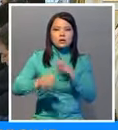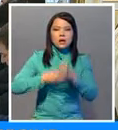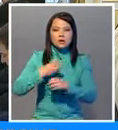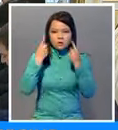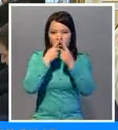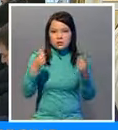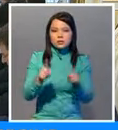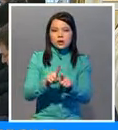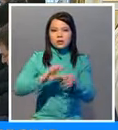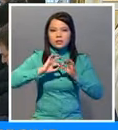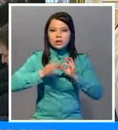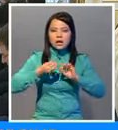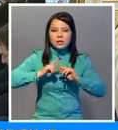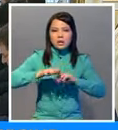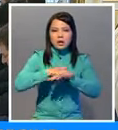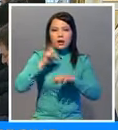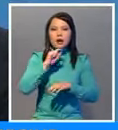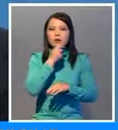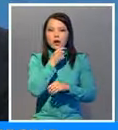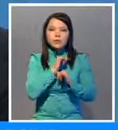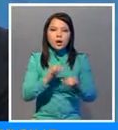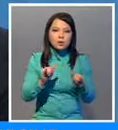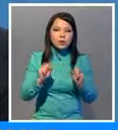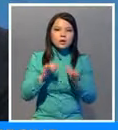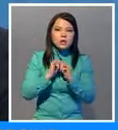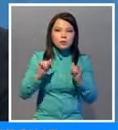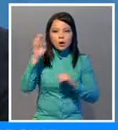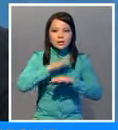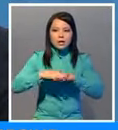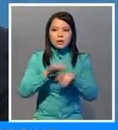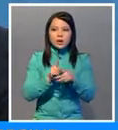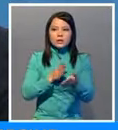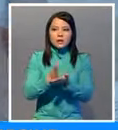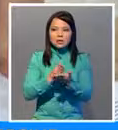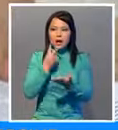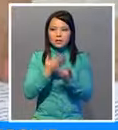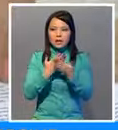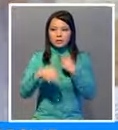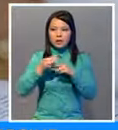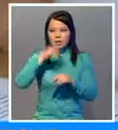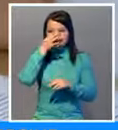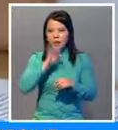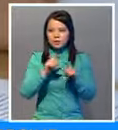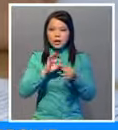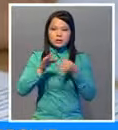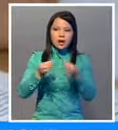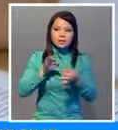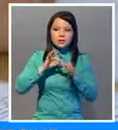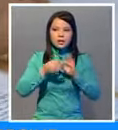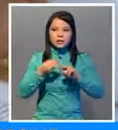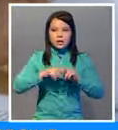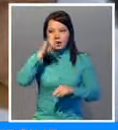сарапшылар жаһандық экономикадағы соңғы үрдістер, дамыған және дамушы елдер саясатындағы жаңа трендтер жөніндегі пікірлерін ортаға салды.